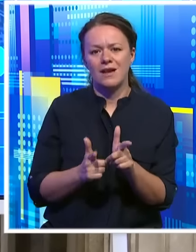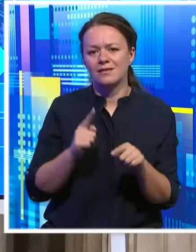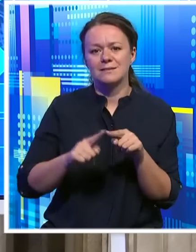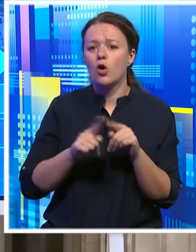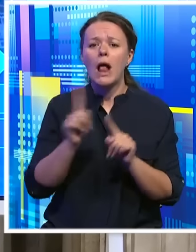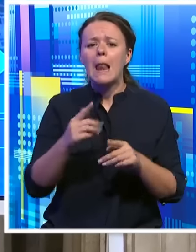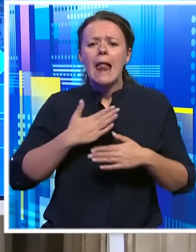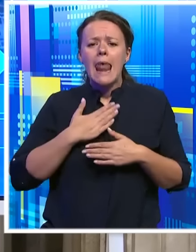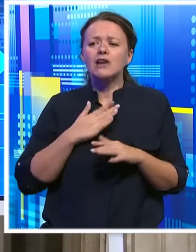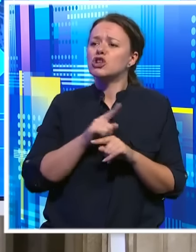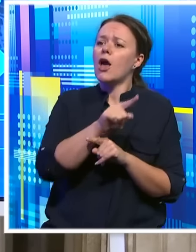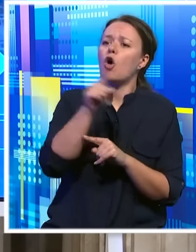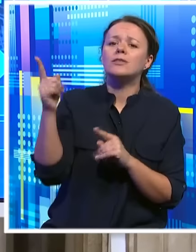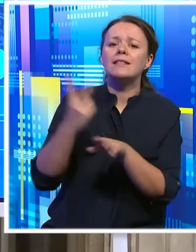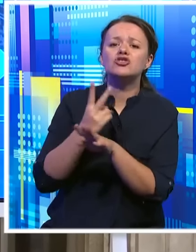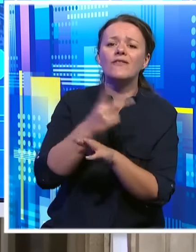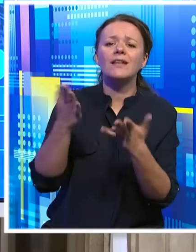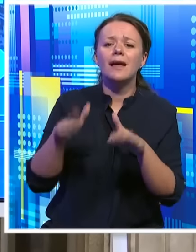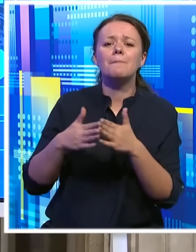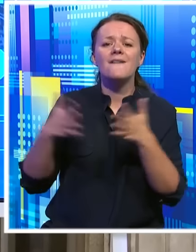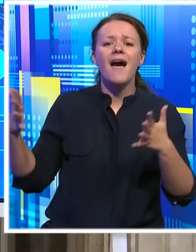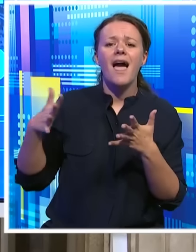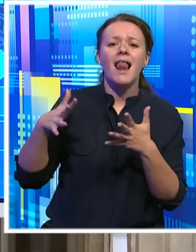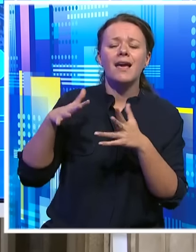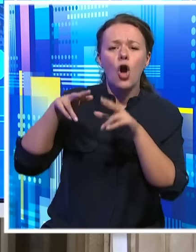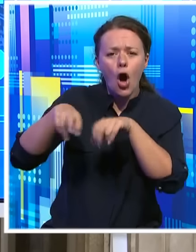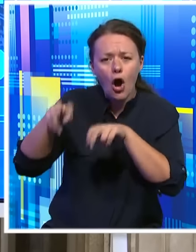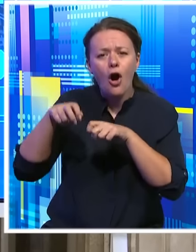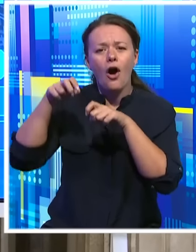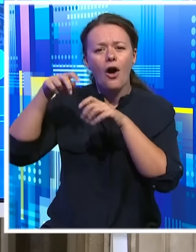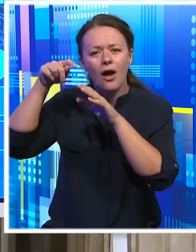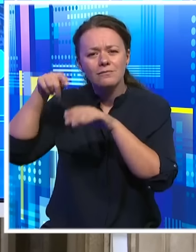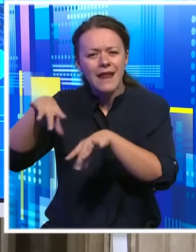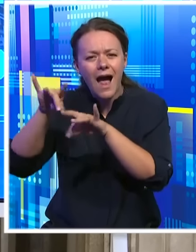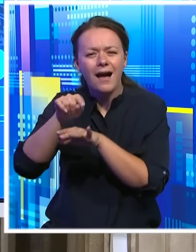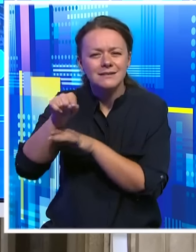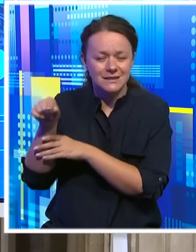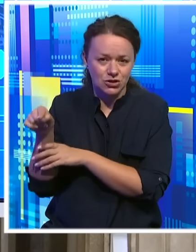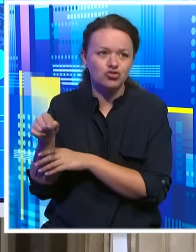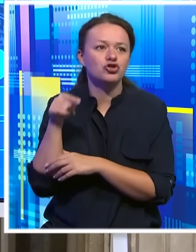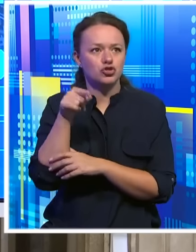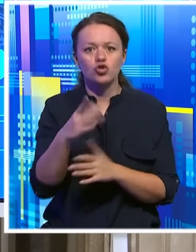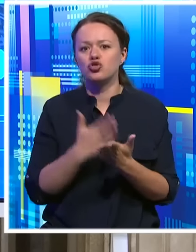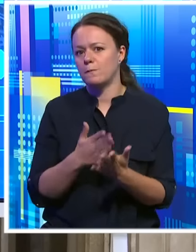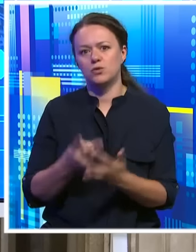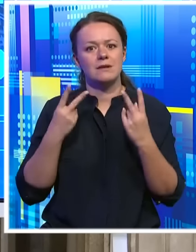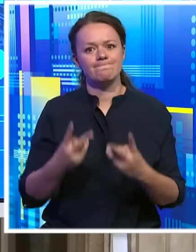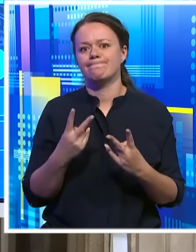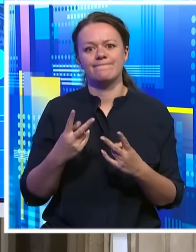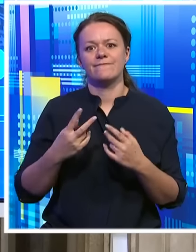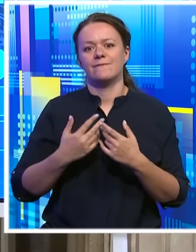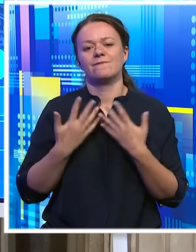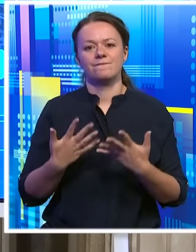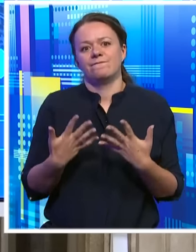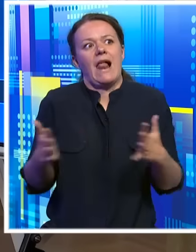nalazište. To će biti suštinski, to će biti uvek suštinski razlozi za ozbiljne sukobe u svetu.